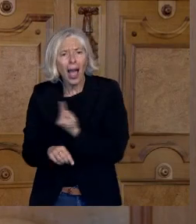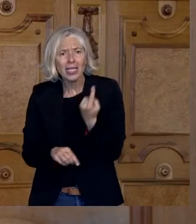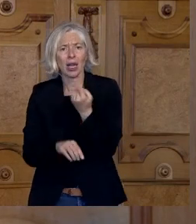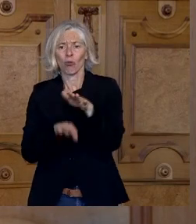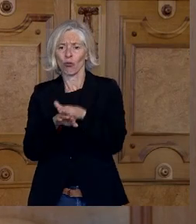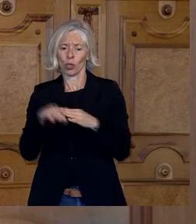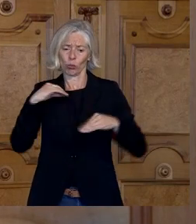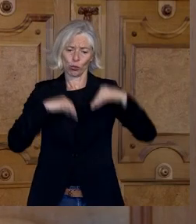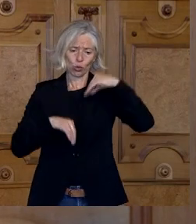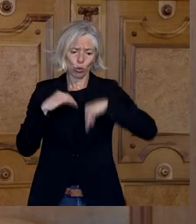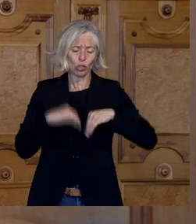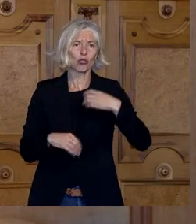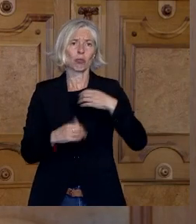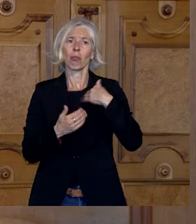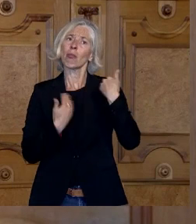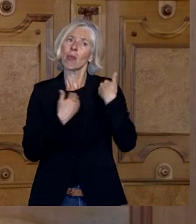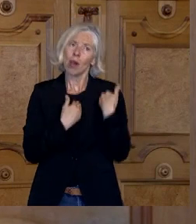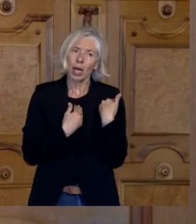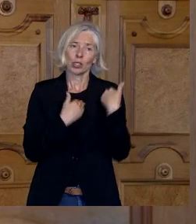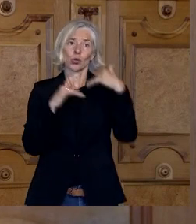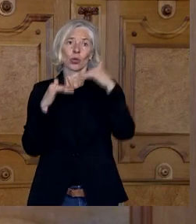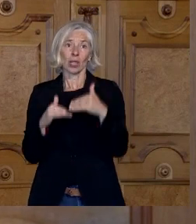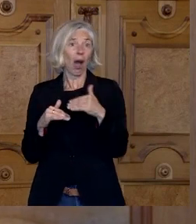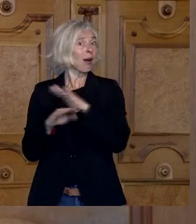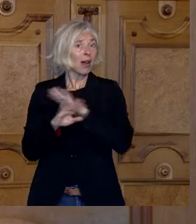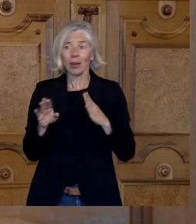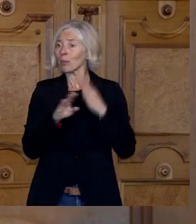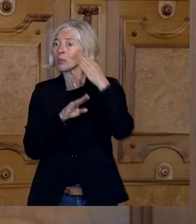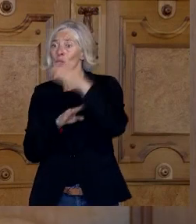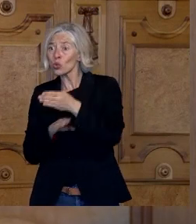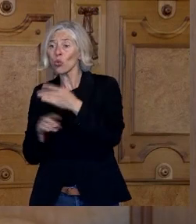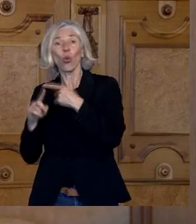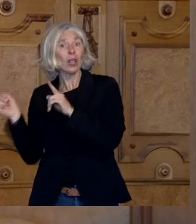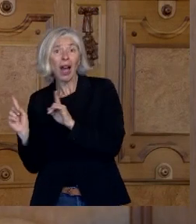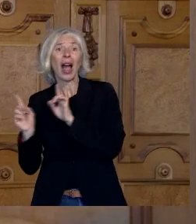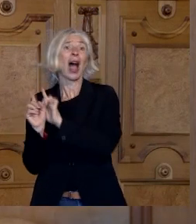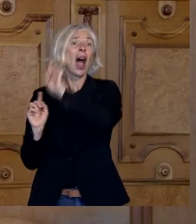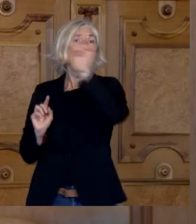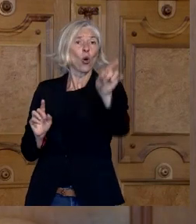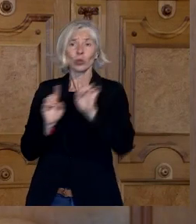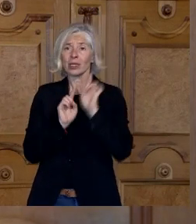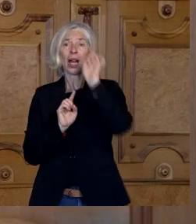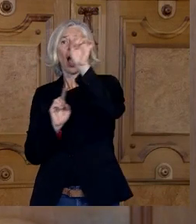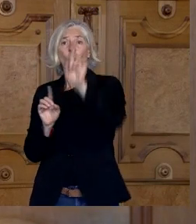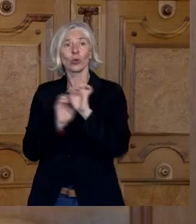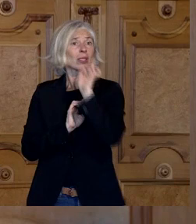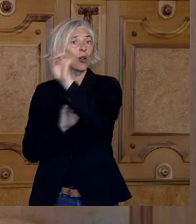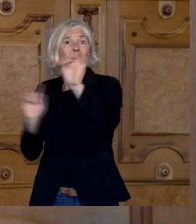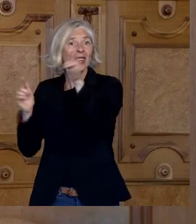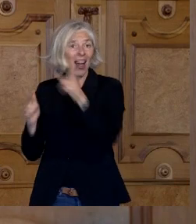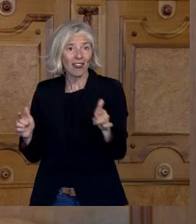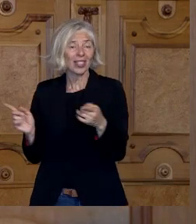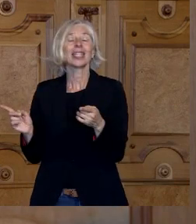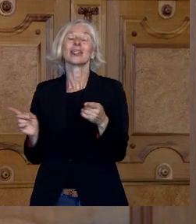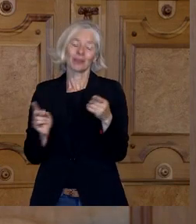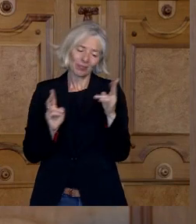das war der Verzicht der Besuche und dem Mangel an Teilhabe vom öffentlichen Leben. Das wird auch jetzt noch in